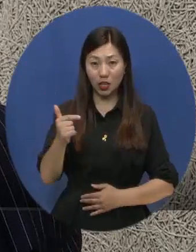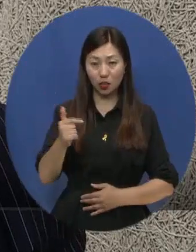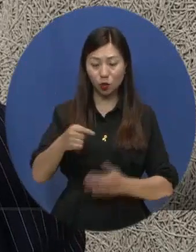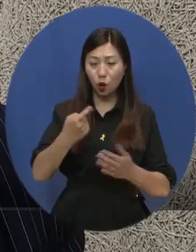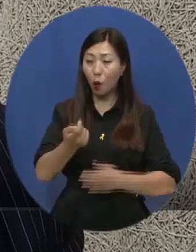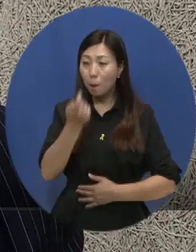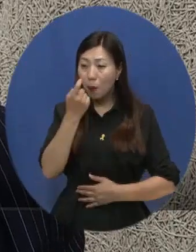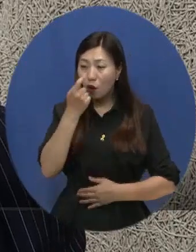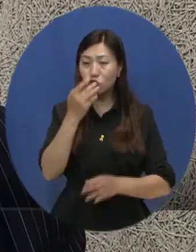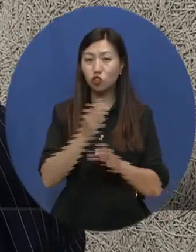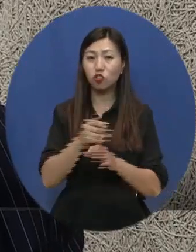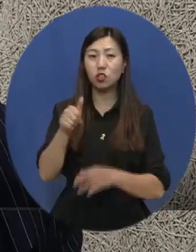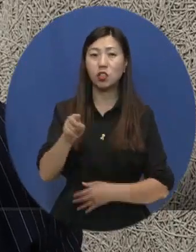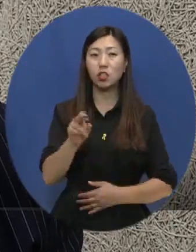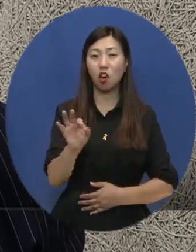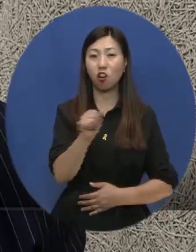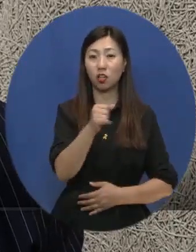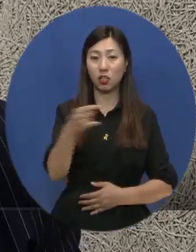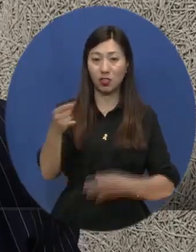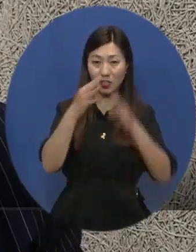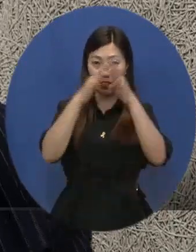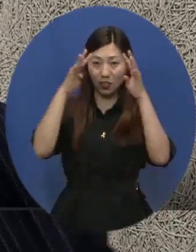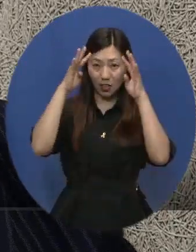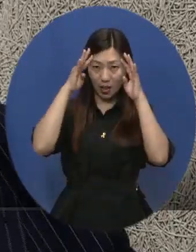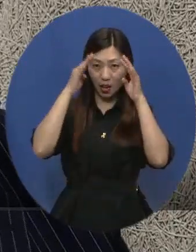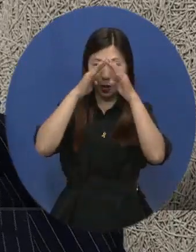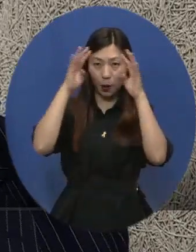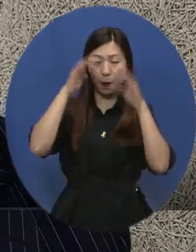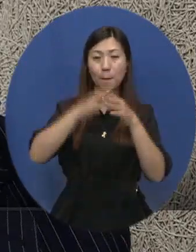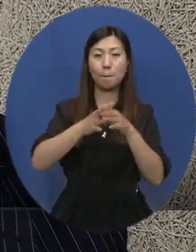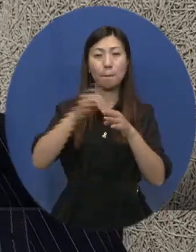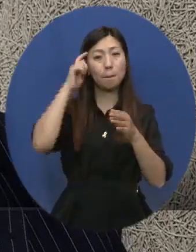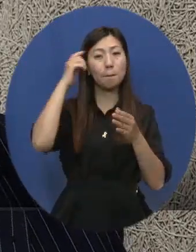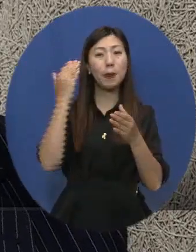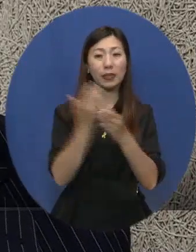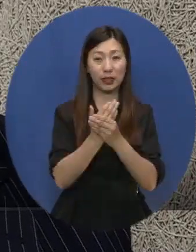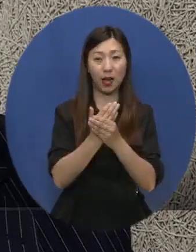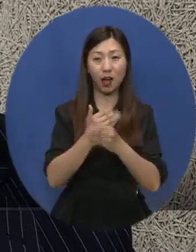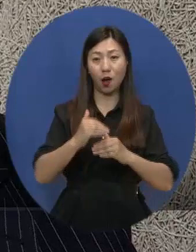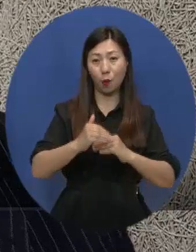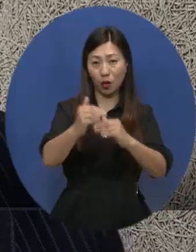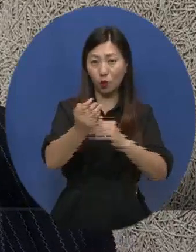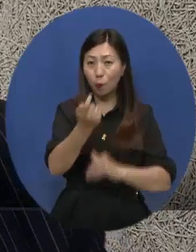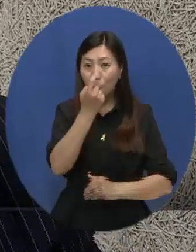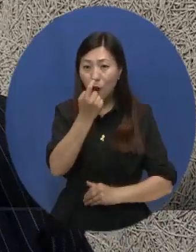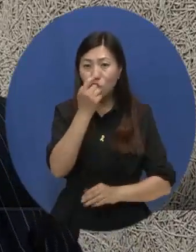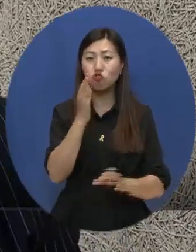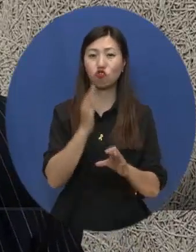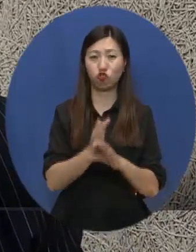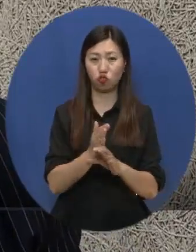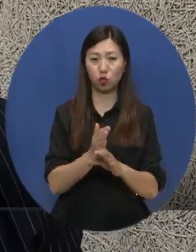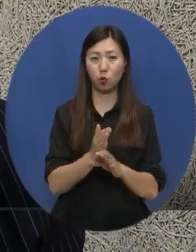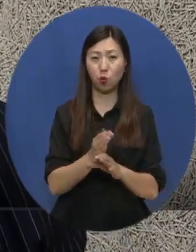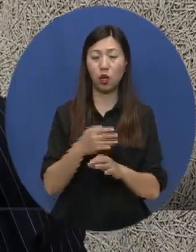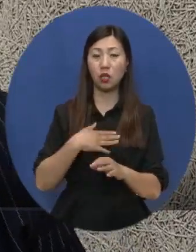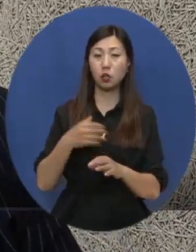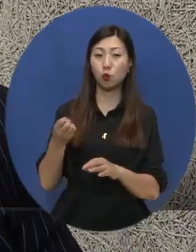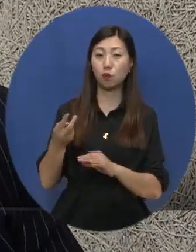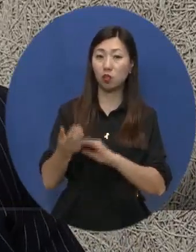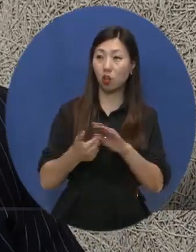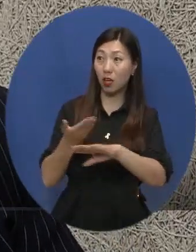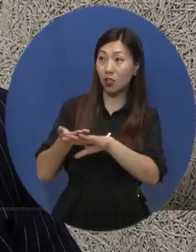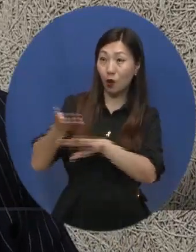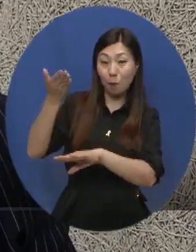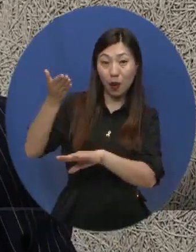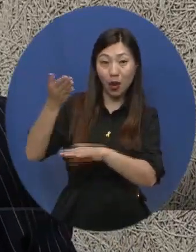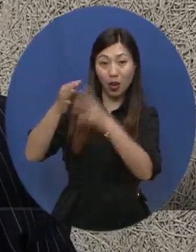경희대 박사과정을 하고 있고 또 아까 그 선배님 교수님인데 그 록밴드